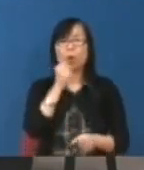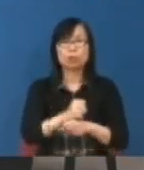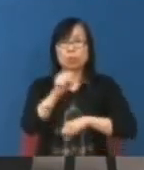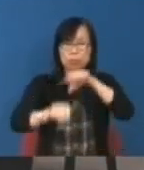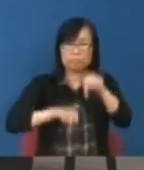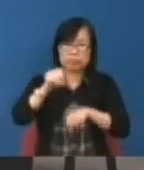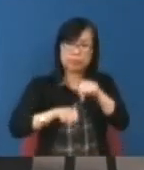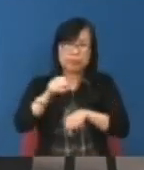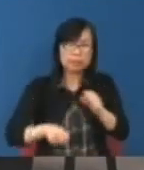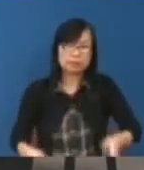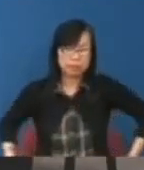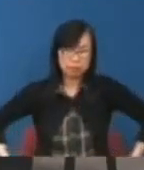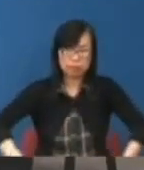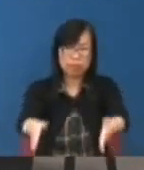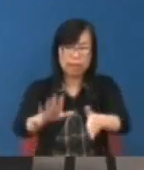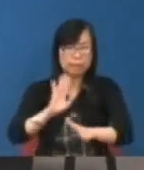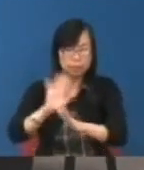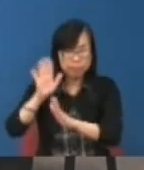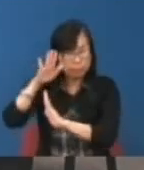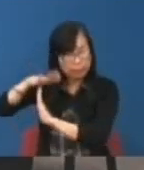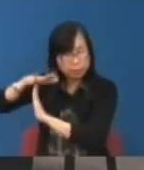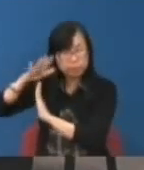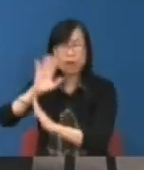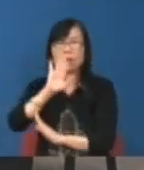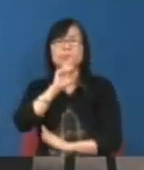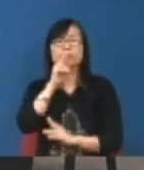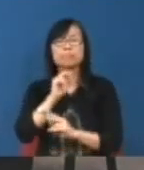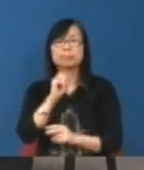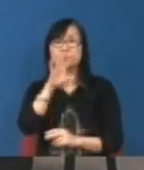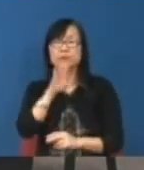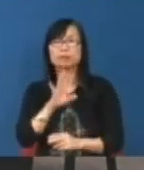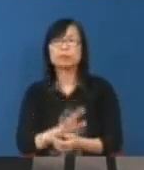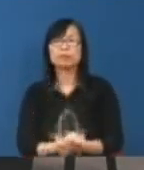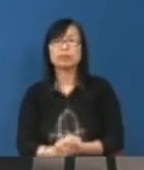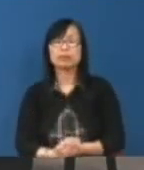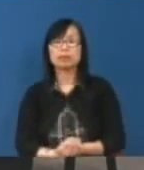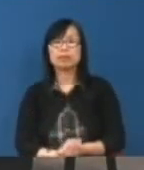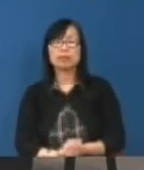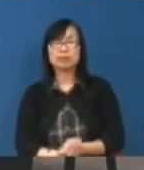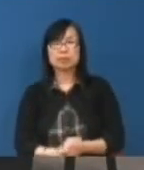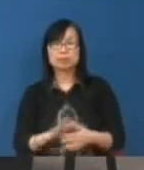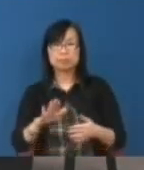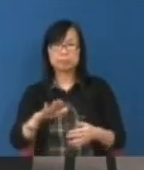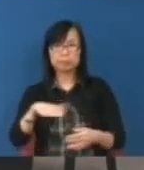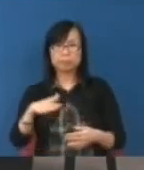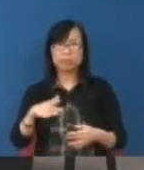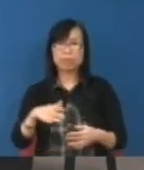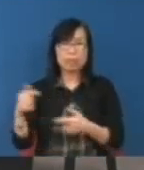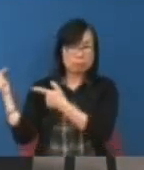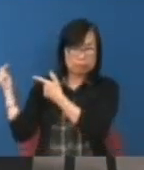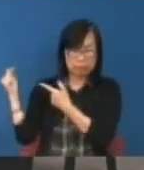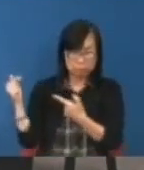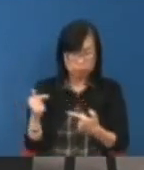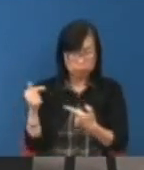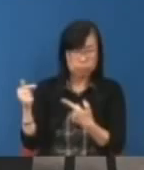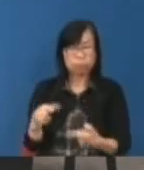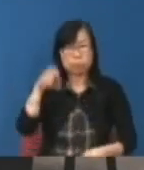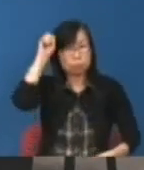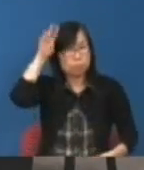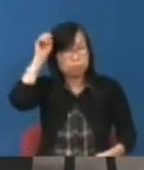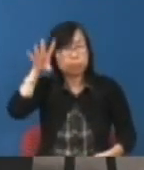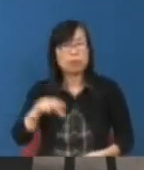咁嗱，呢個我唔講住，即係單車徑最少。咁有啲設施，但係佢話咧要有持續發展嘅概念咧，所